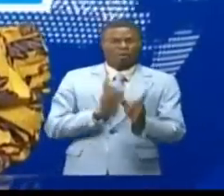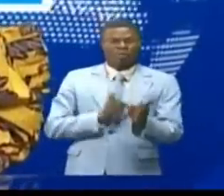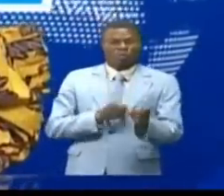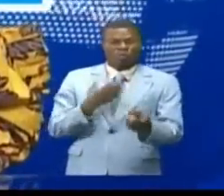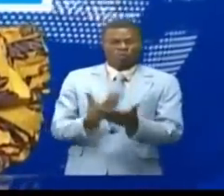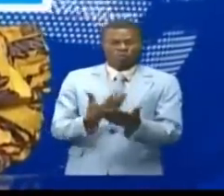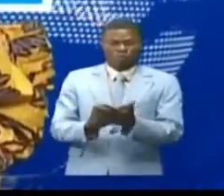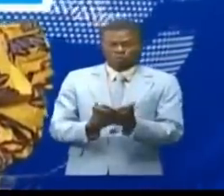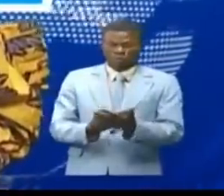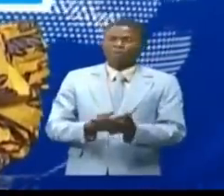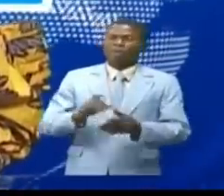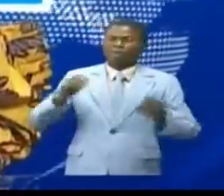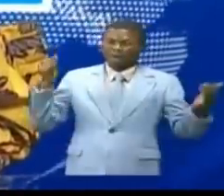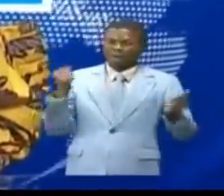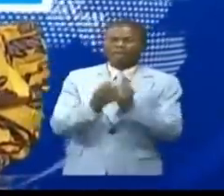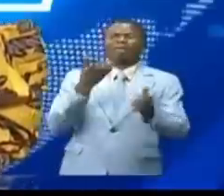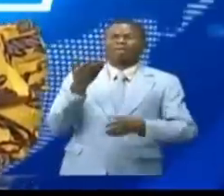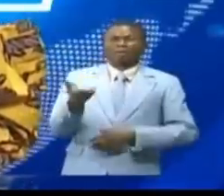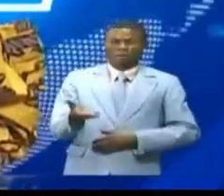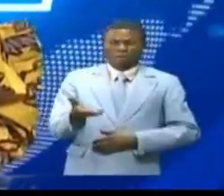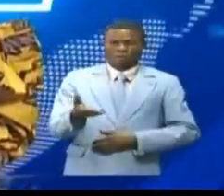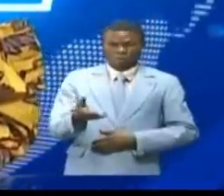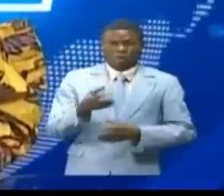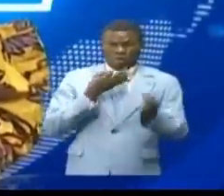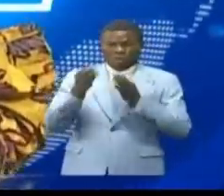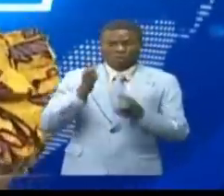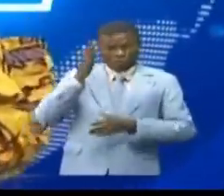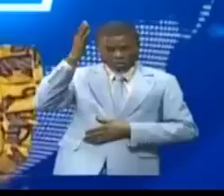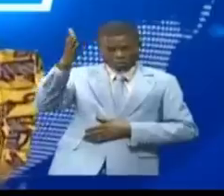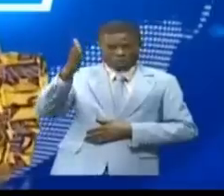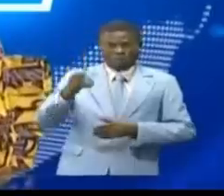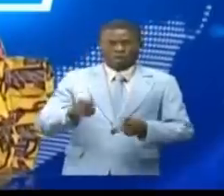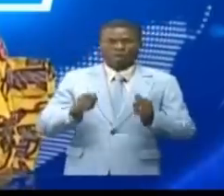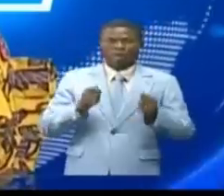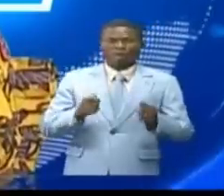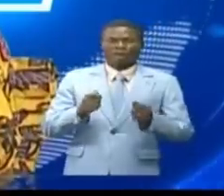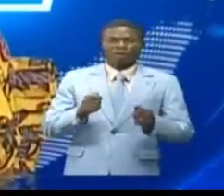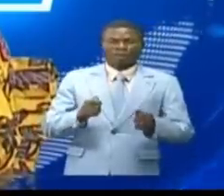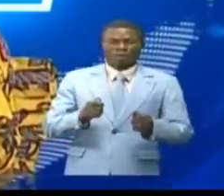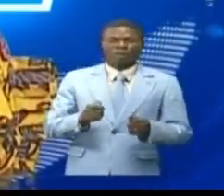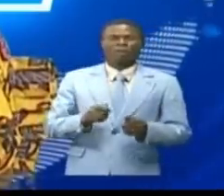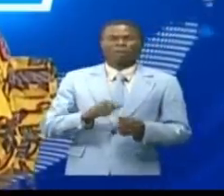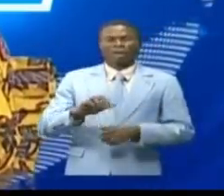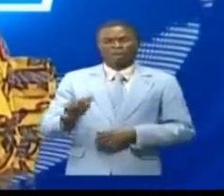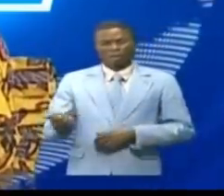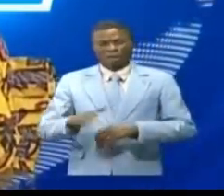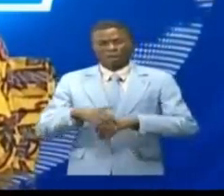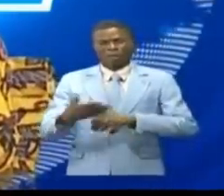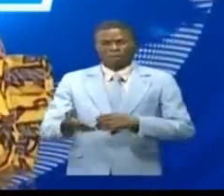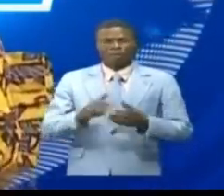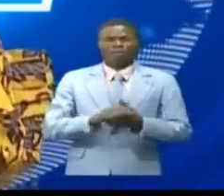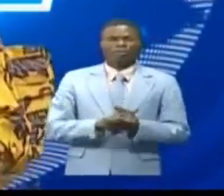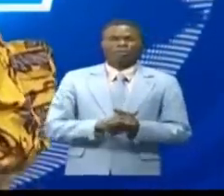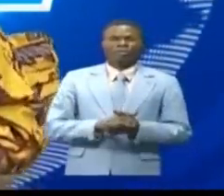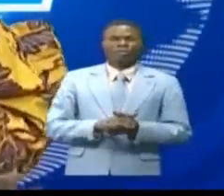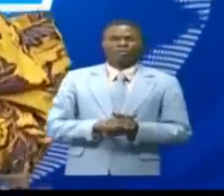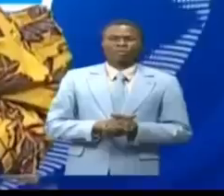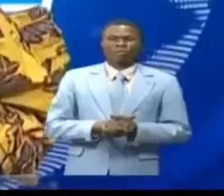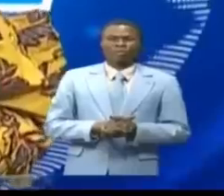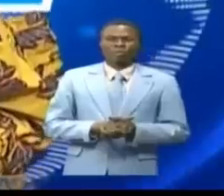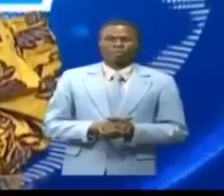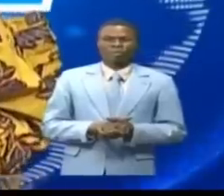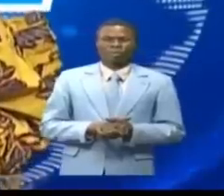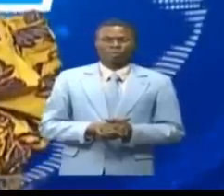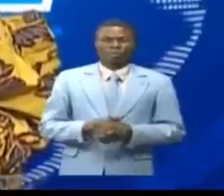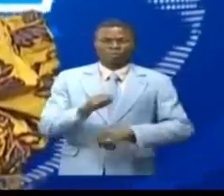la base de cet accident. Nous y reviendrons avec force et détails dans nos prochaines éditions. À